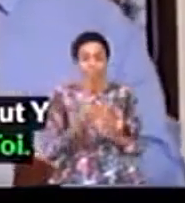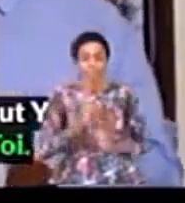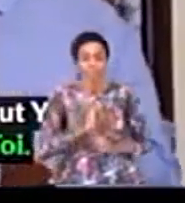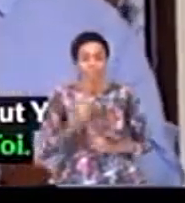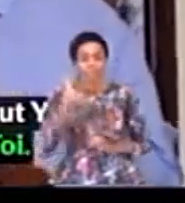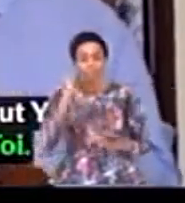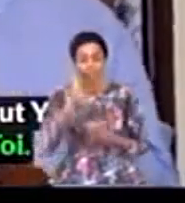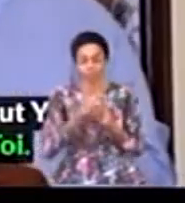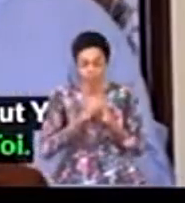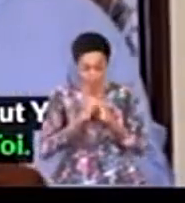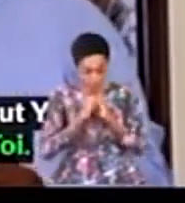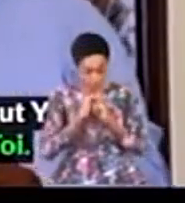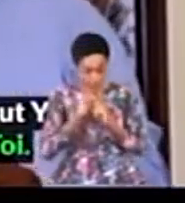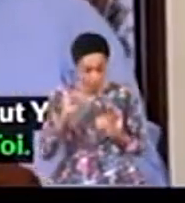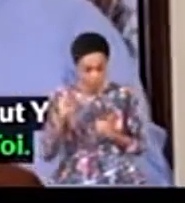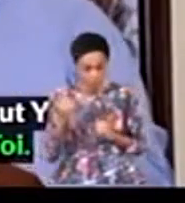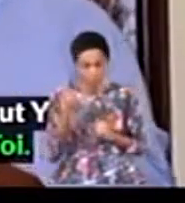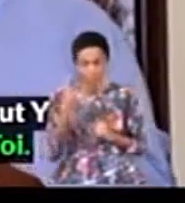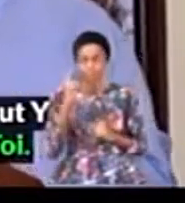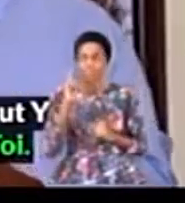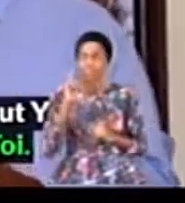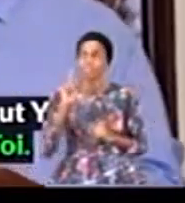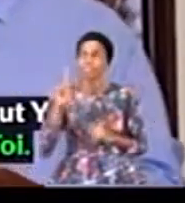خيرك ولا هعبد